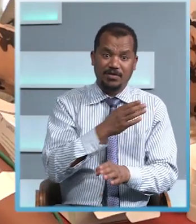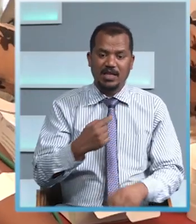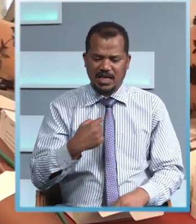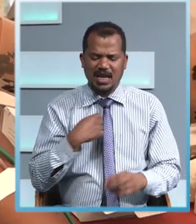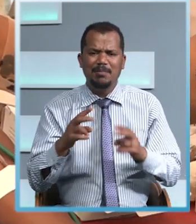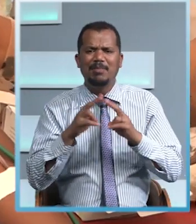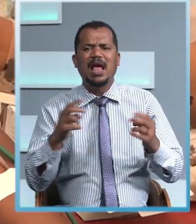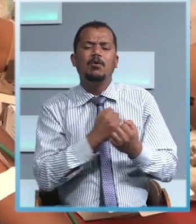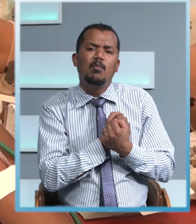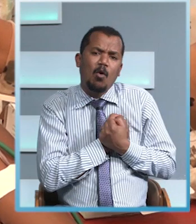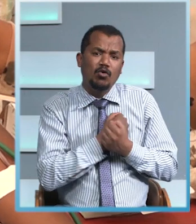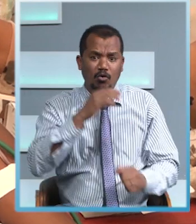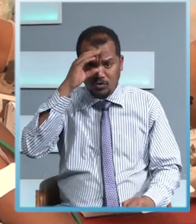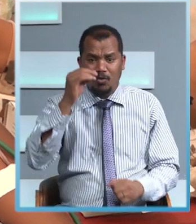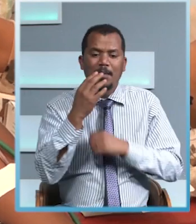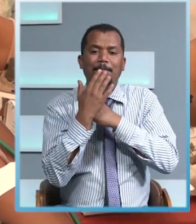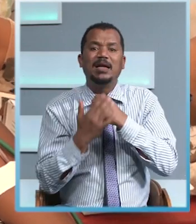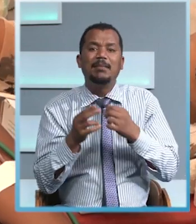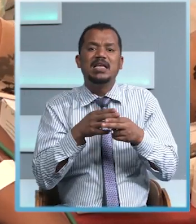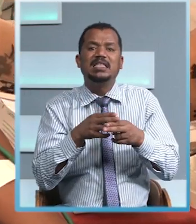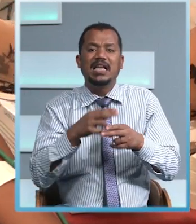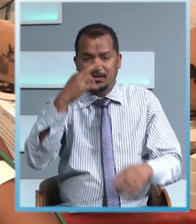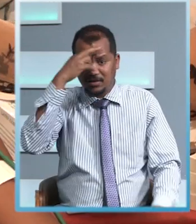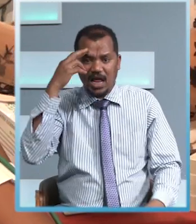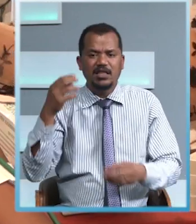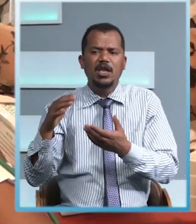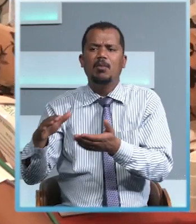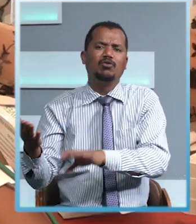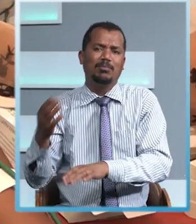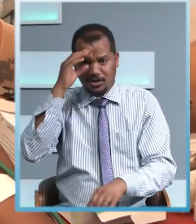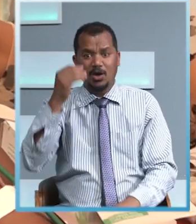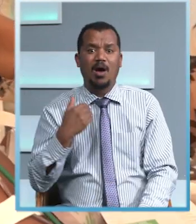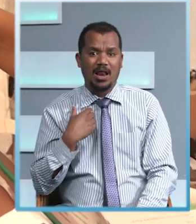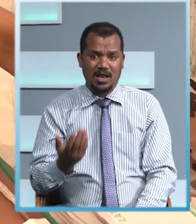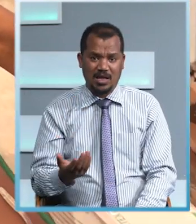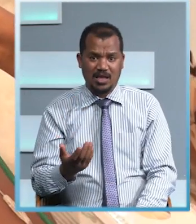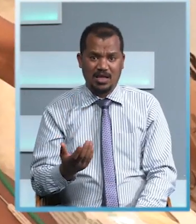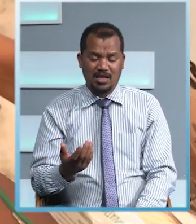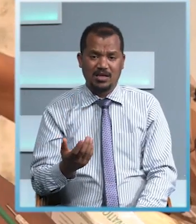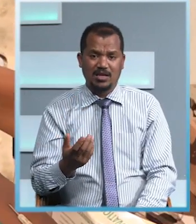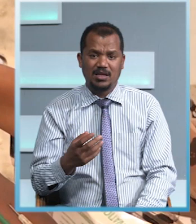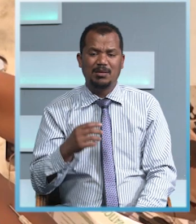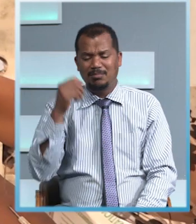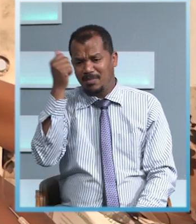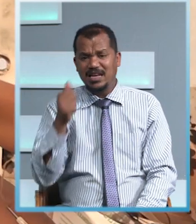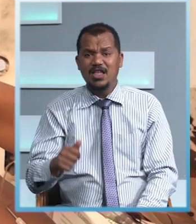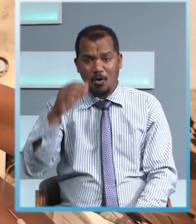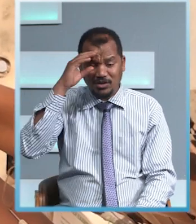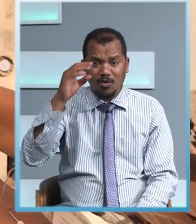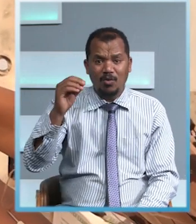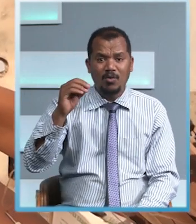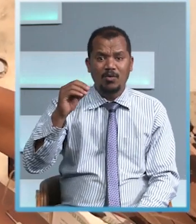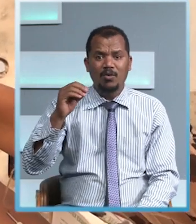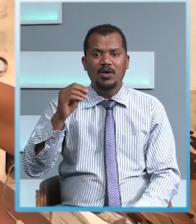ከዚህ በፊት እኔም በጣም ወደውን ሰው በዚህ በደም ጥረት ምክንያት ያጣሁት ሰው አለና ያው